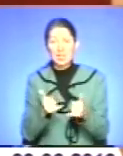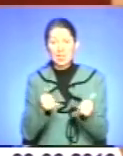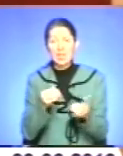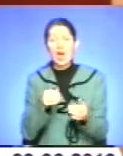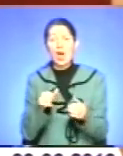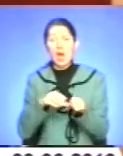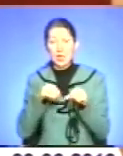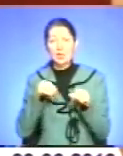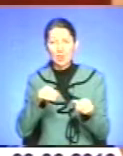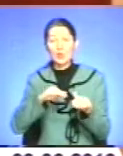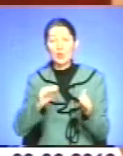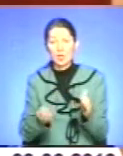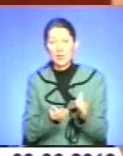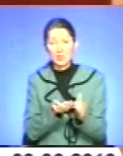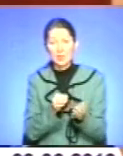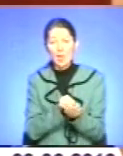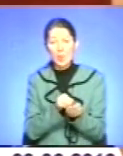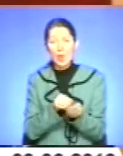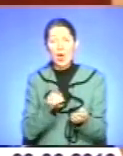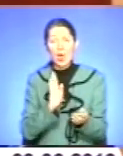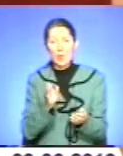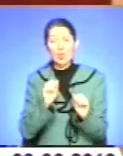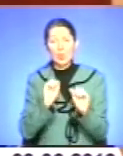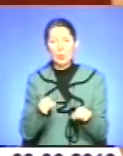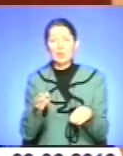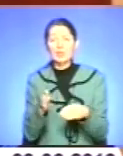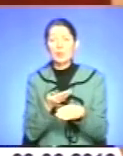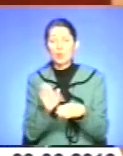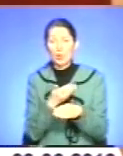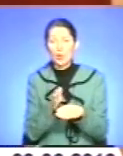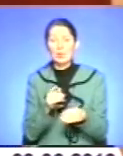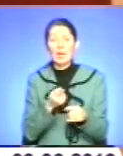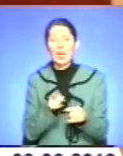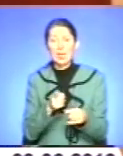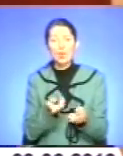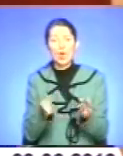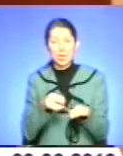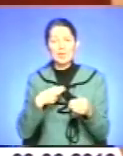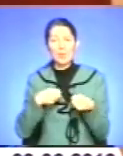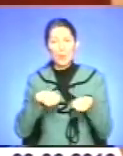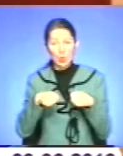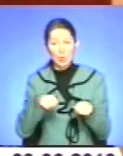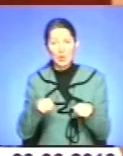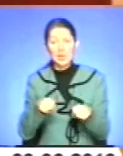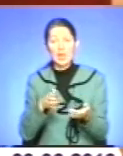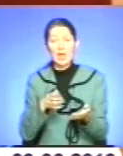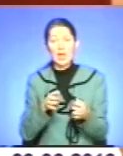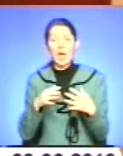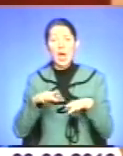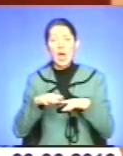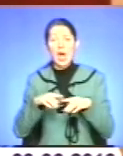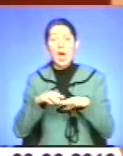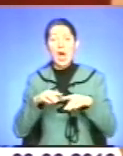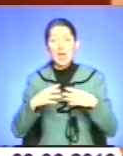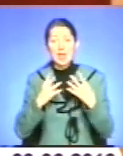можливість відсортовувати і ту частину, яка залишається, продавати для того, щоб отримати додаткові кошти. Лінії зараз придбаної не існує, але придбати лінію –